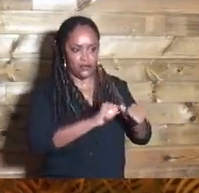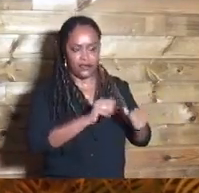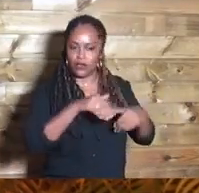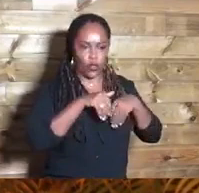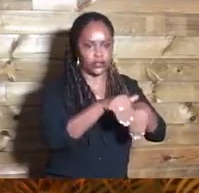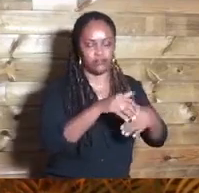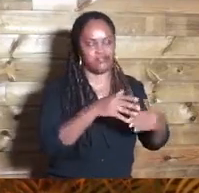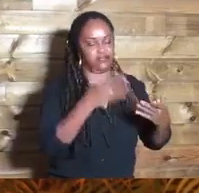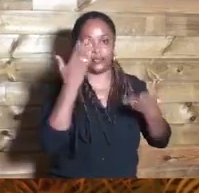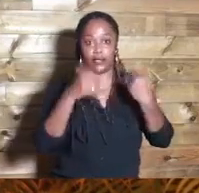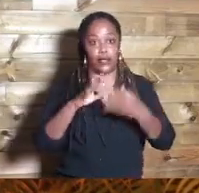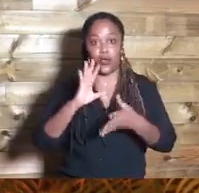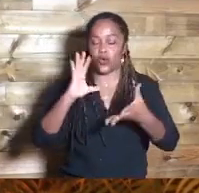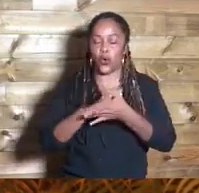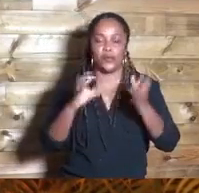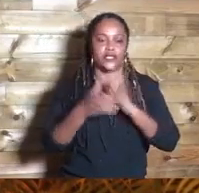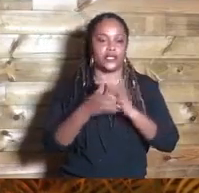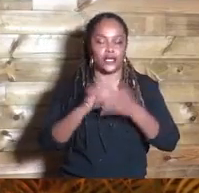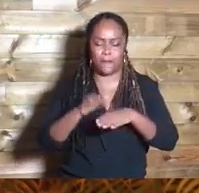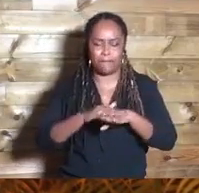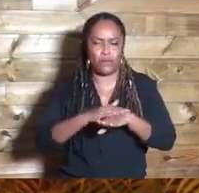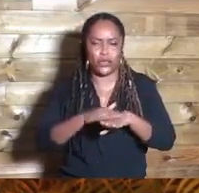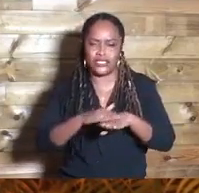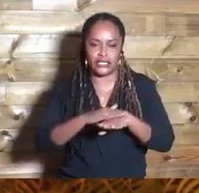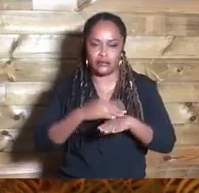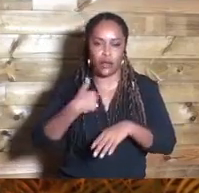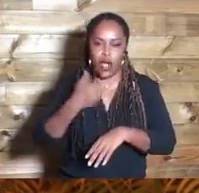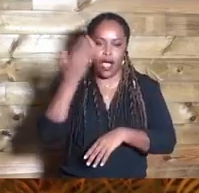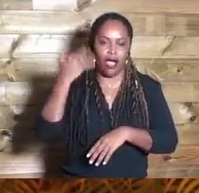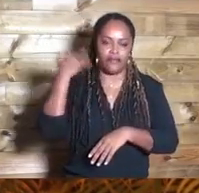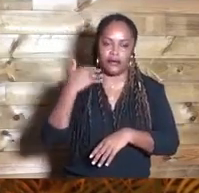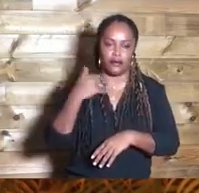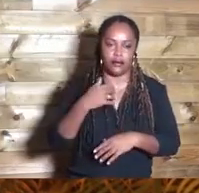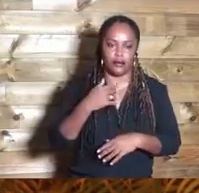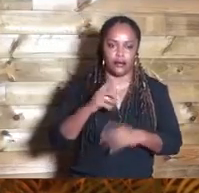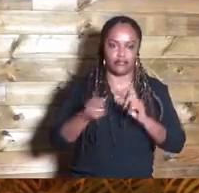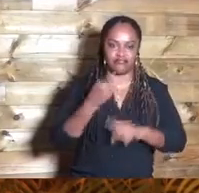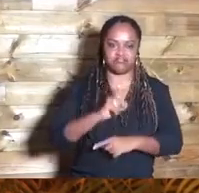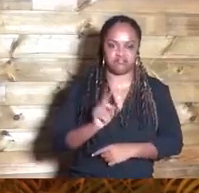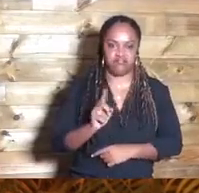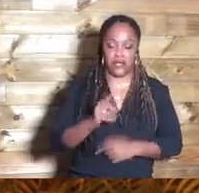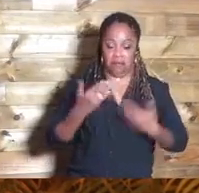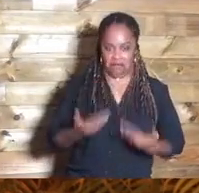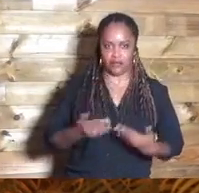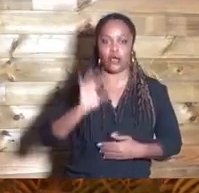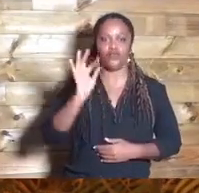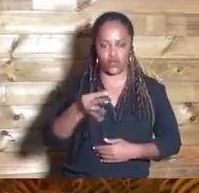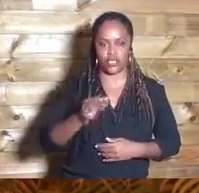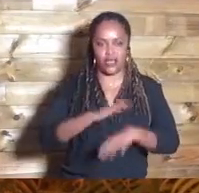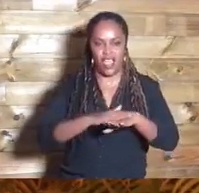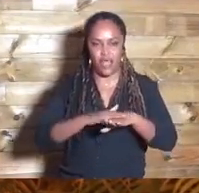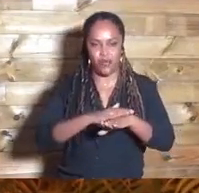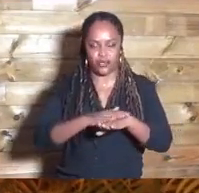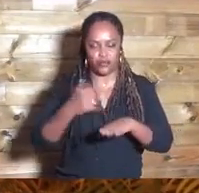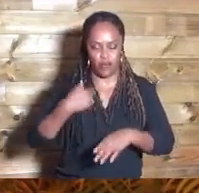yo et ban moins politique sont bien qui important pas pour dire que politique pas intéressé mais c'est longtemps t'ai envie faire ça envie réfléchir